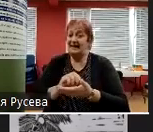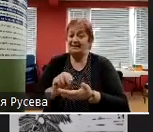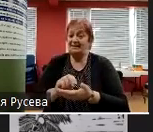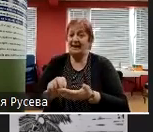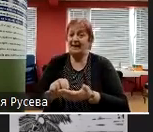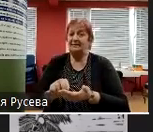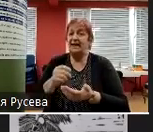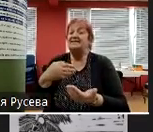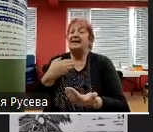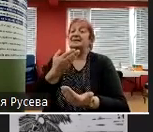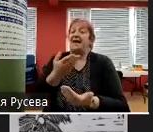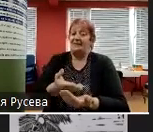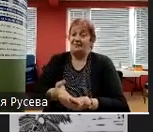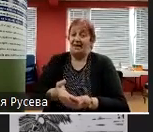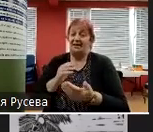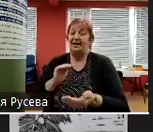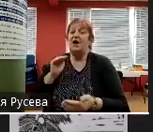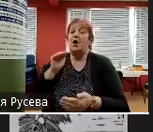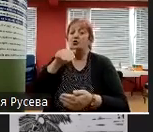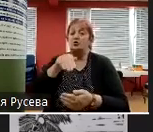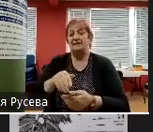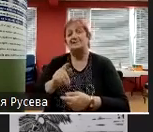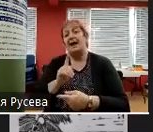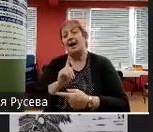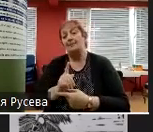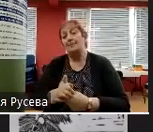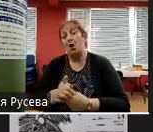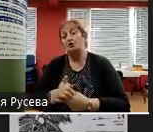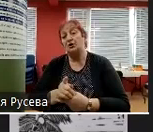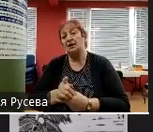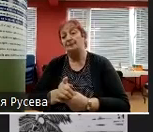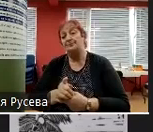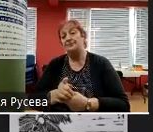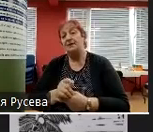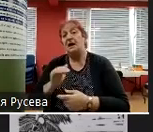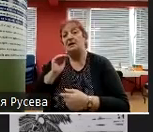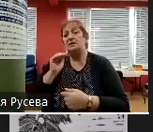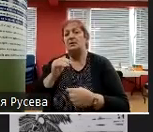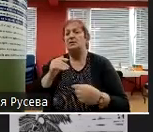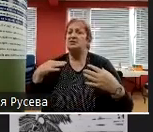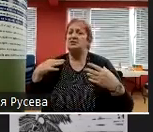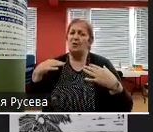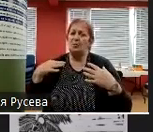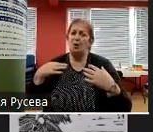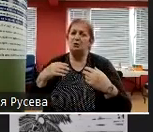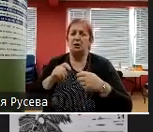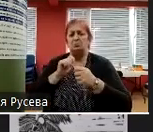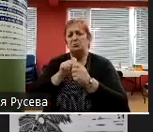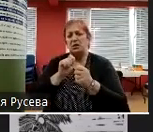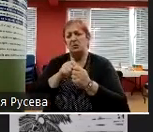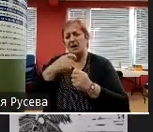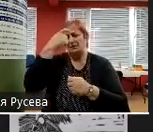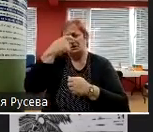за заявление за участие може да бъдат по-свободни, да си ги съставите